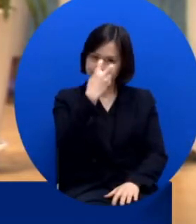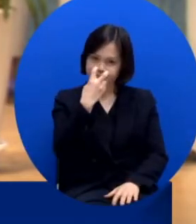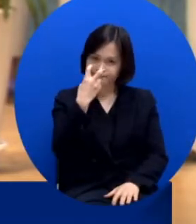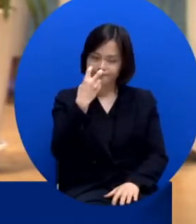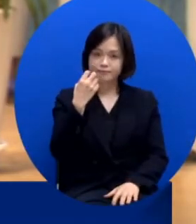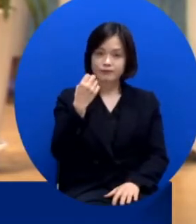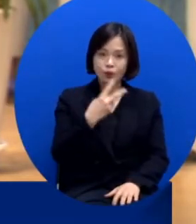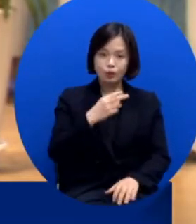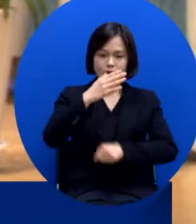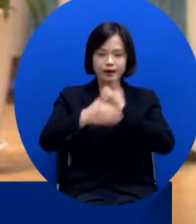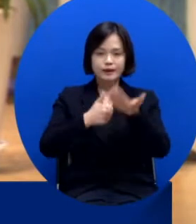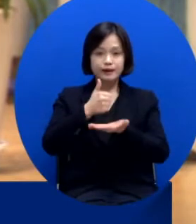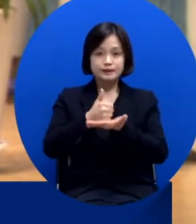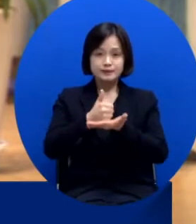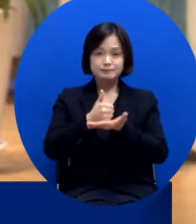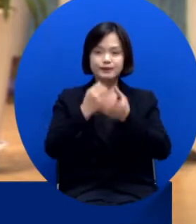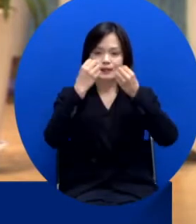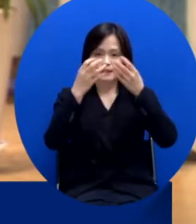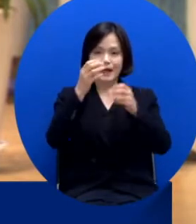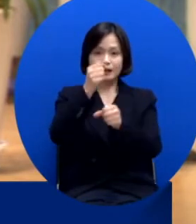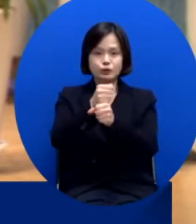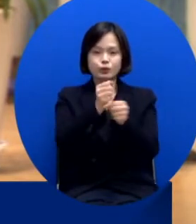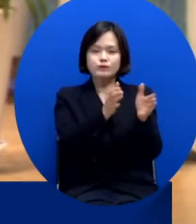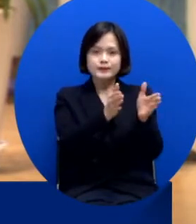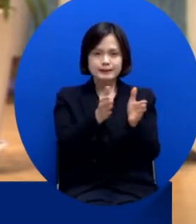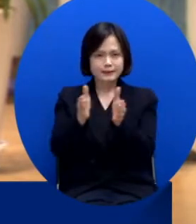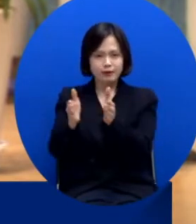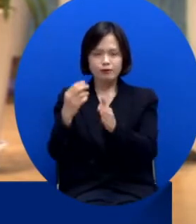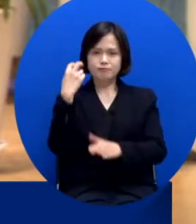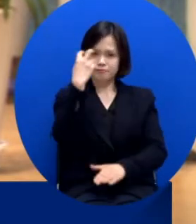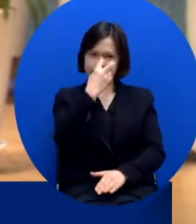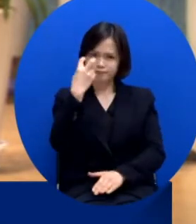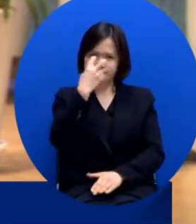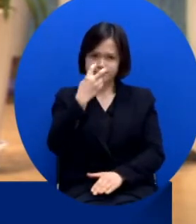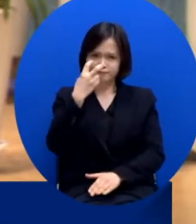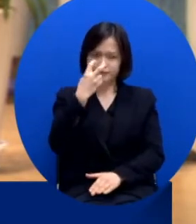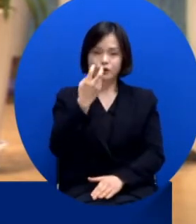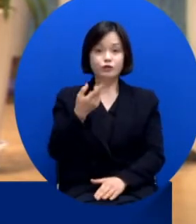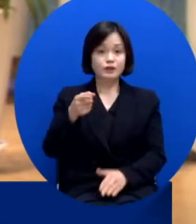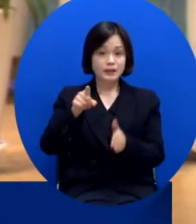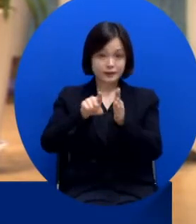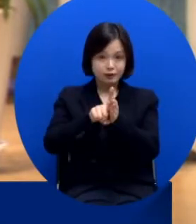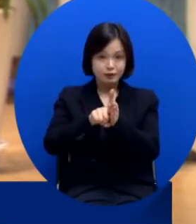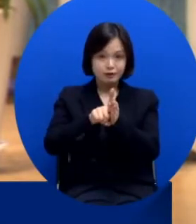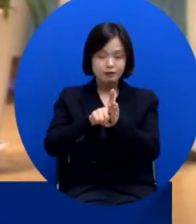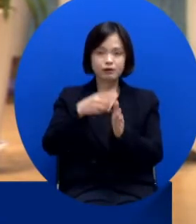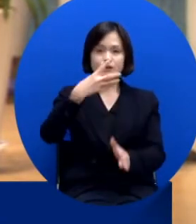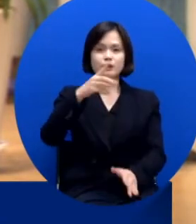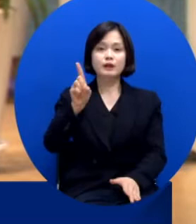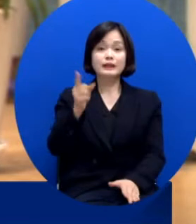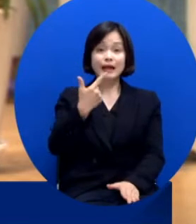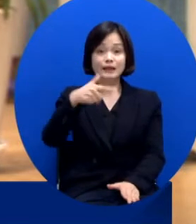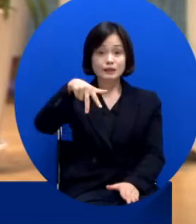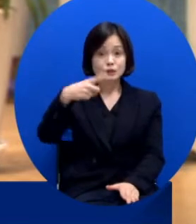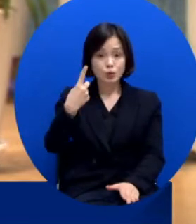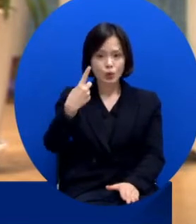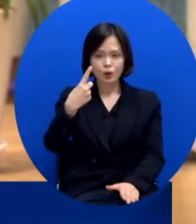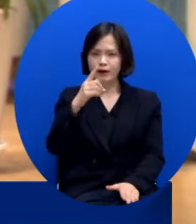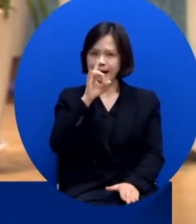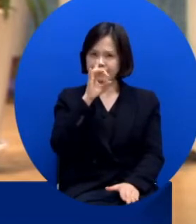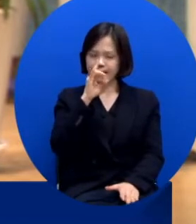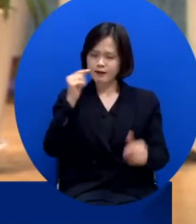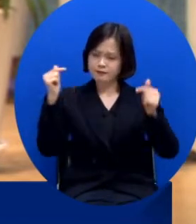그 창조 질서 세계를 보존하기 위해서 우리가 이 탄소를 배출하는 것을 철저하게 좀